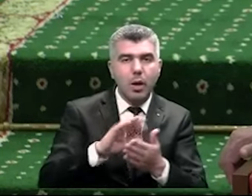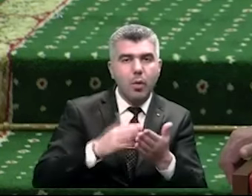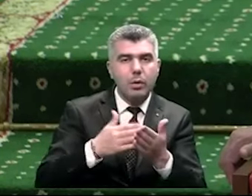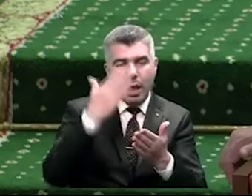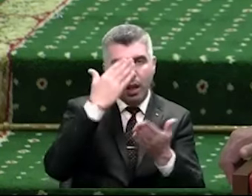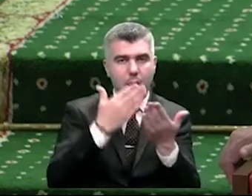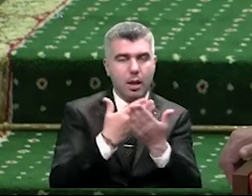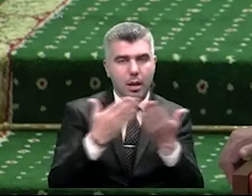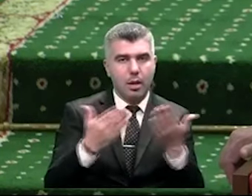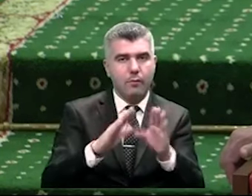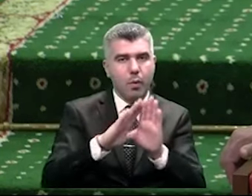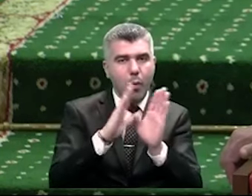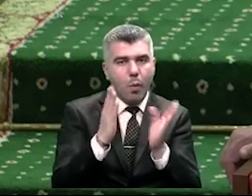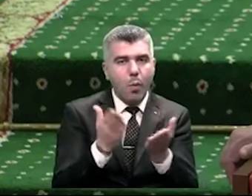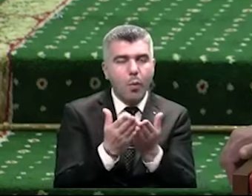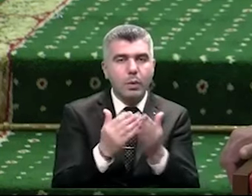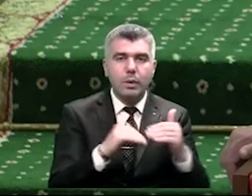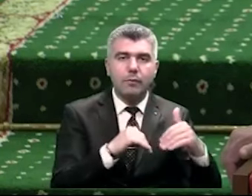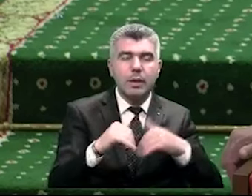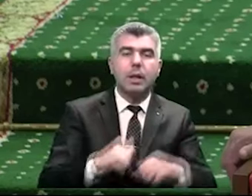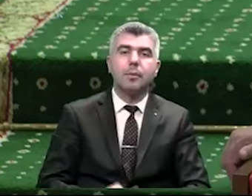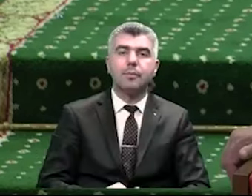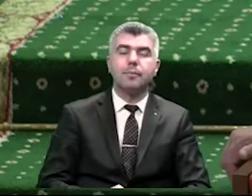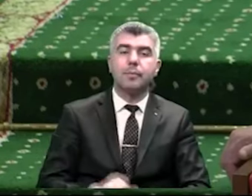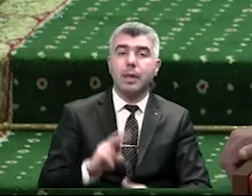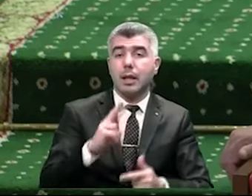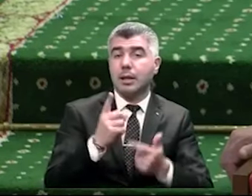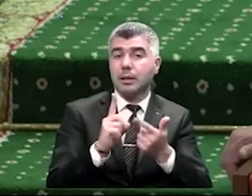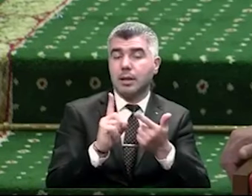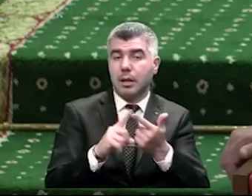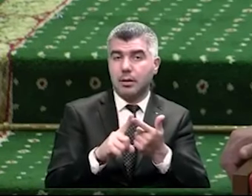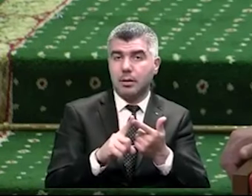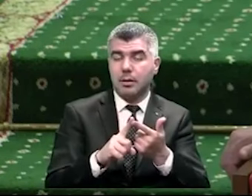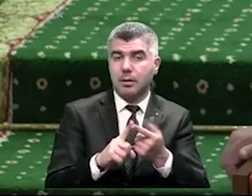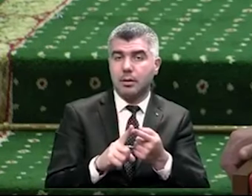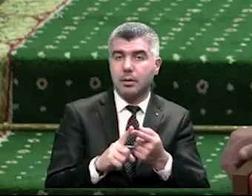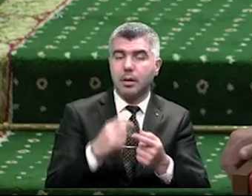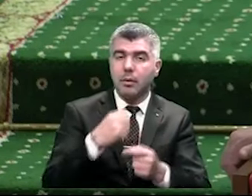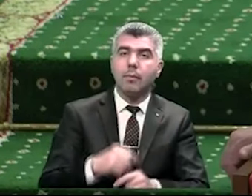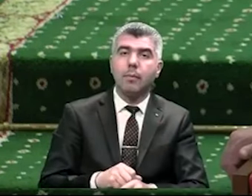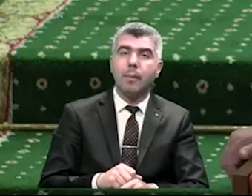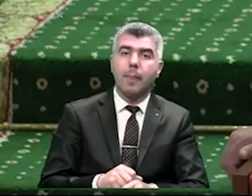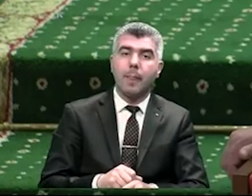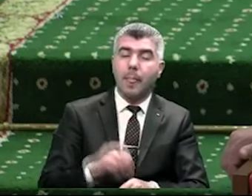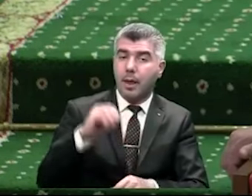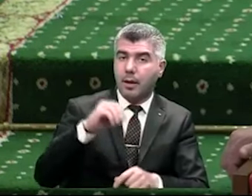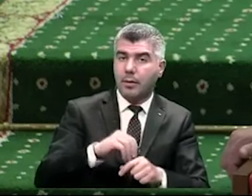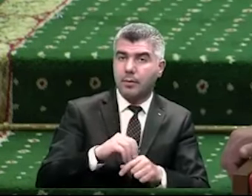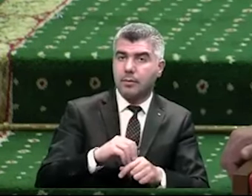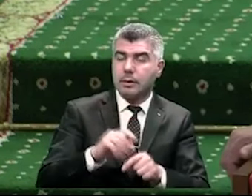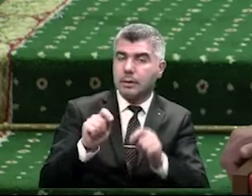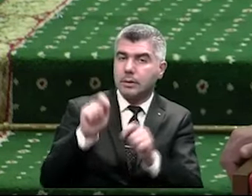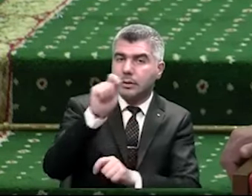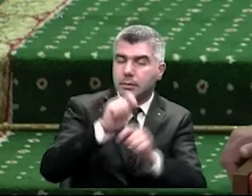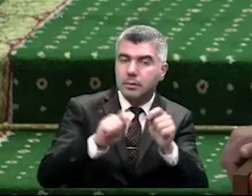تصور عام حول وضعيه الطرق النقطه الثانيه وهو ما سبق لي ان ذكرت اننا قمنا كذلك بعمليه